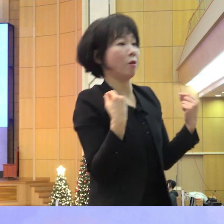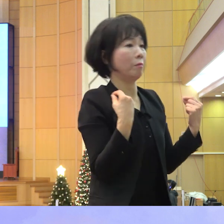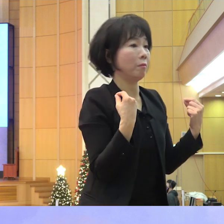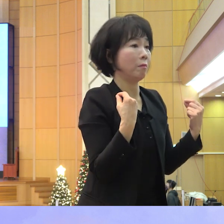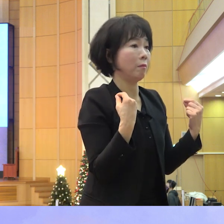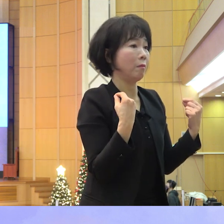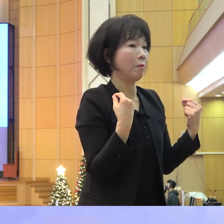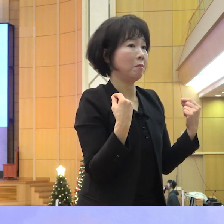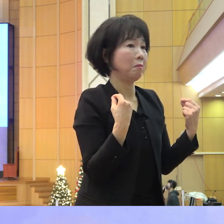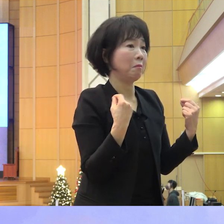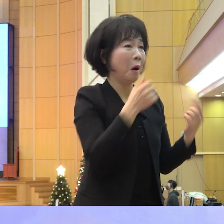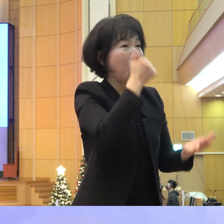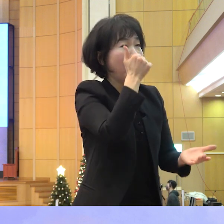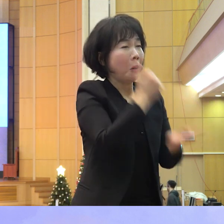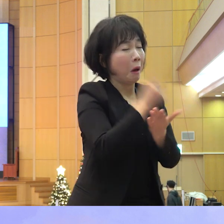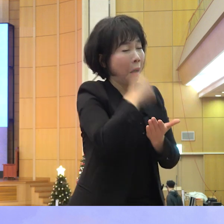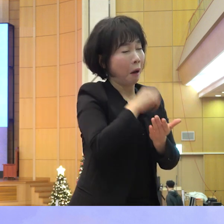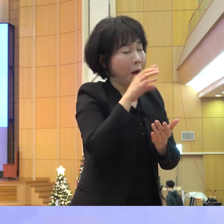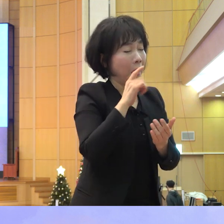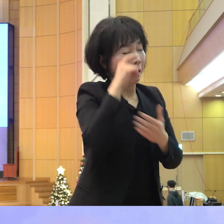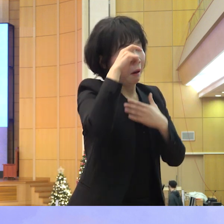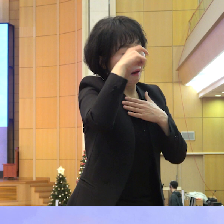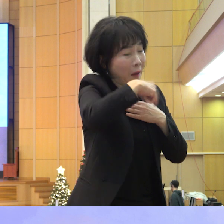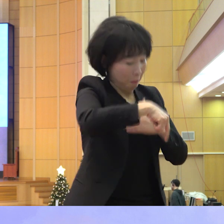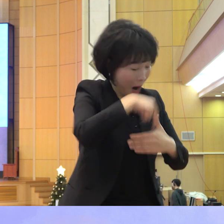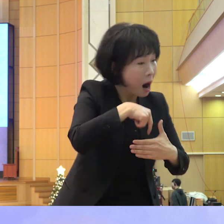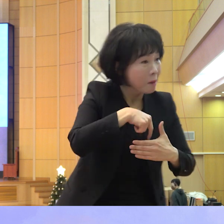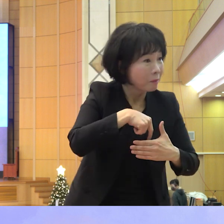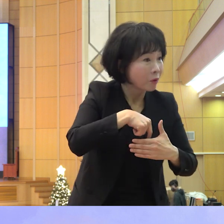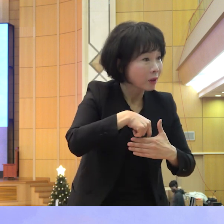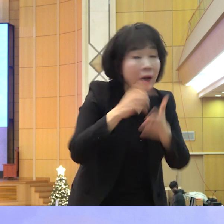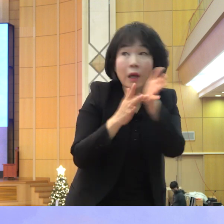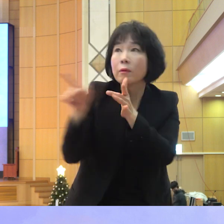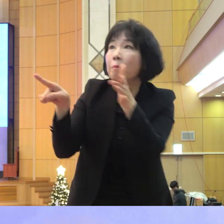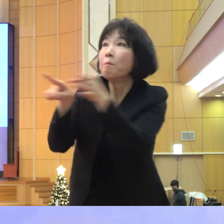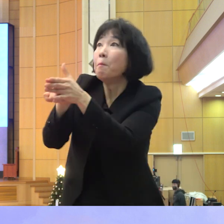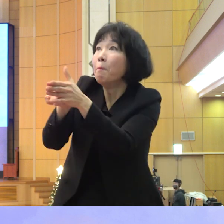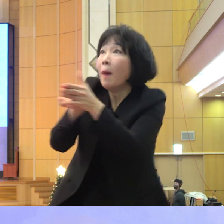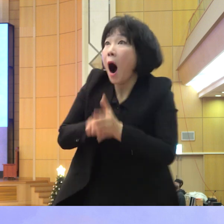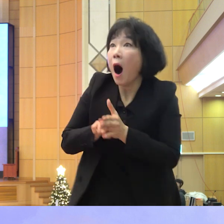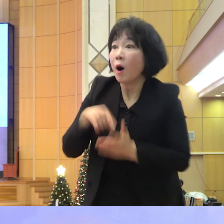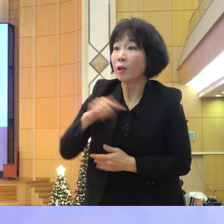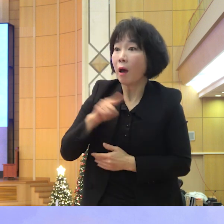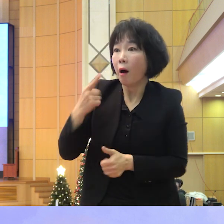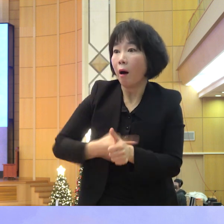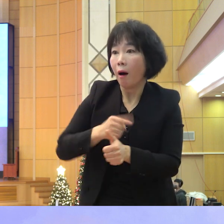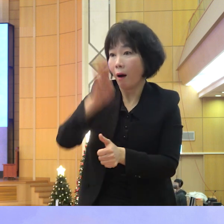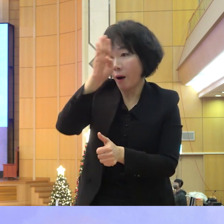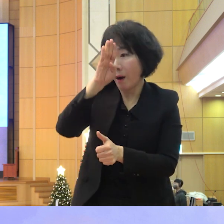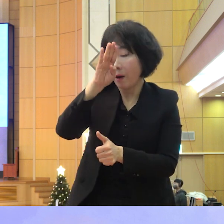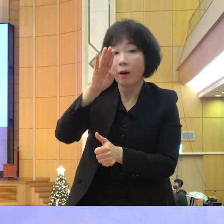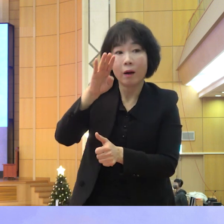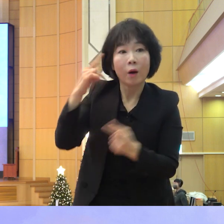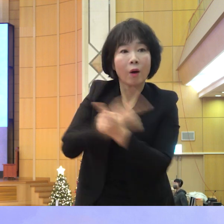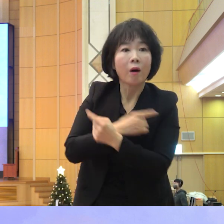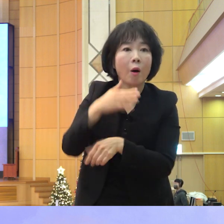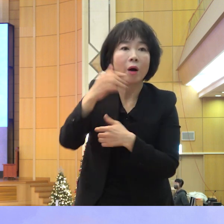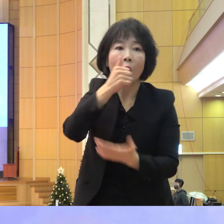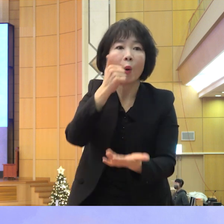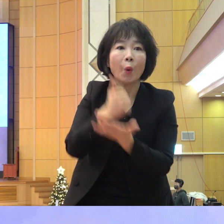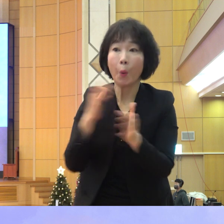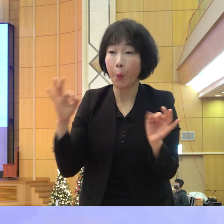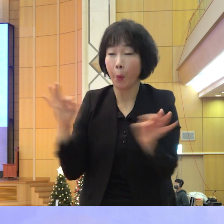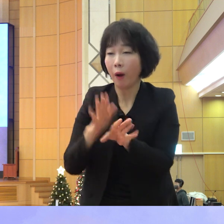그런 것처럼 죄악으로 더러워졌던 우리 마음과 심령이 예수 믿고 예수 그리스도의 보혈의